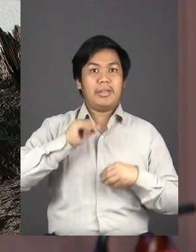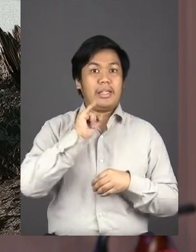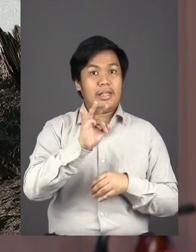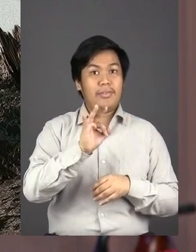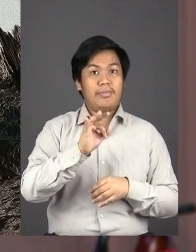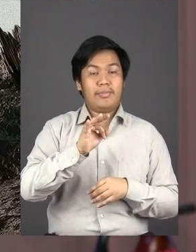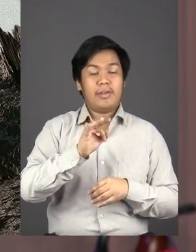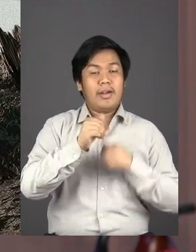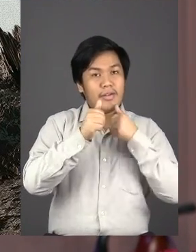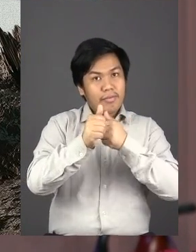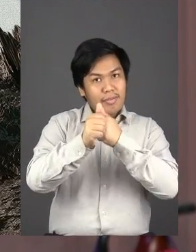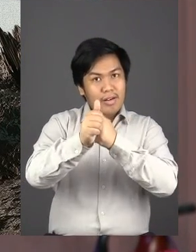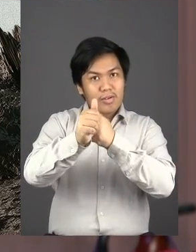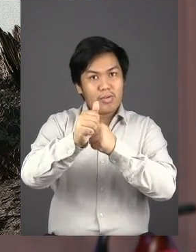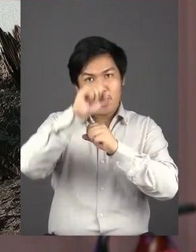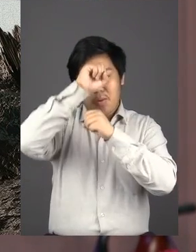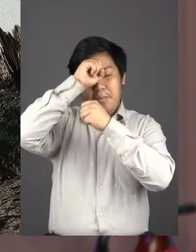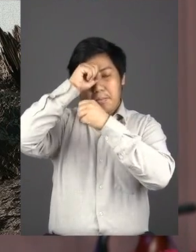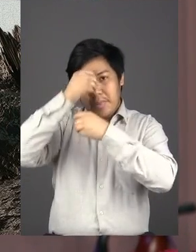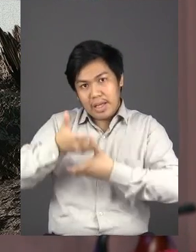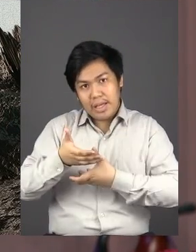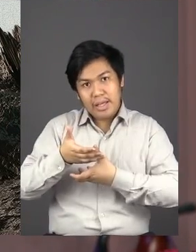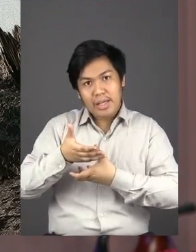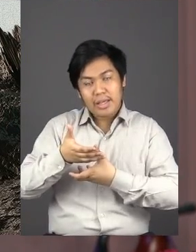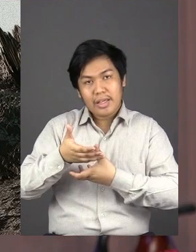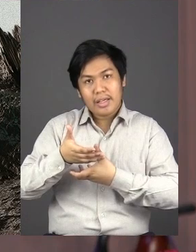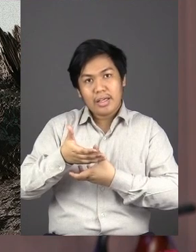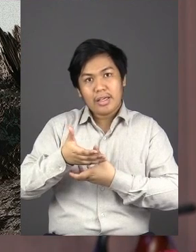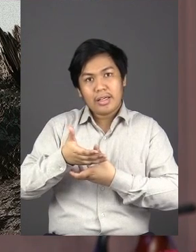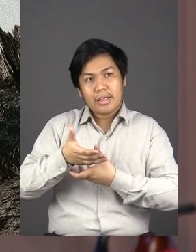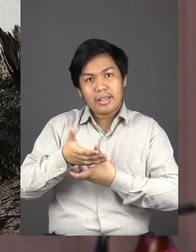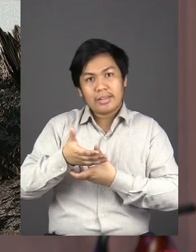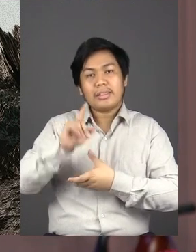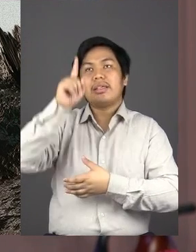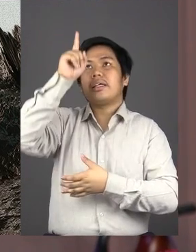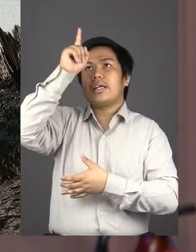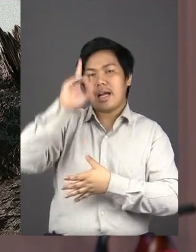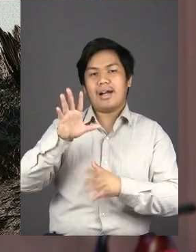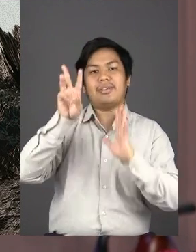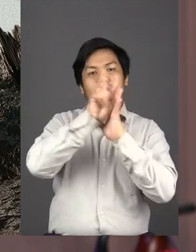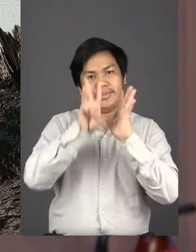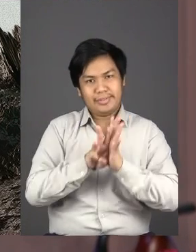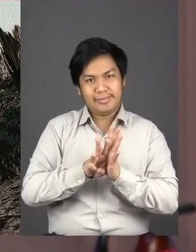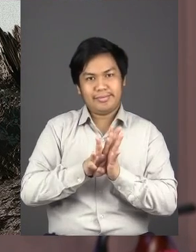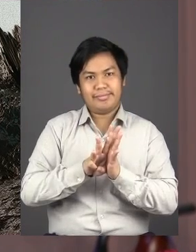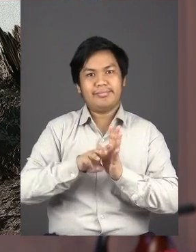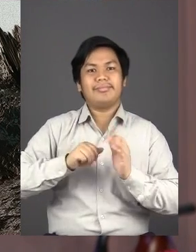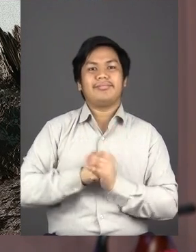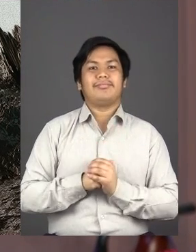ay laging susunod at magpapasakop sa Kanyang kalooban.